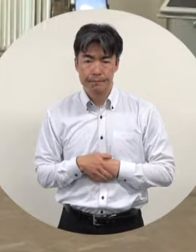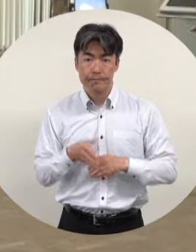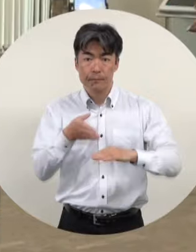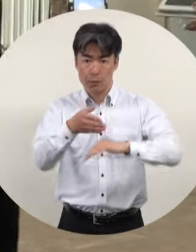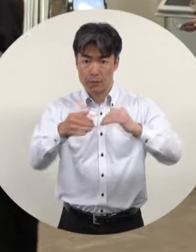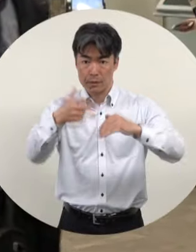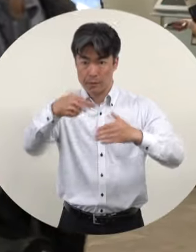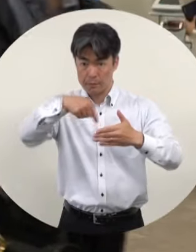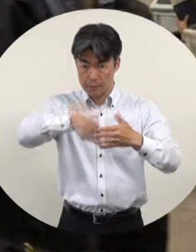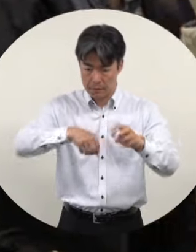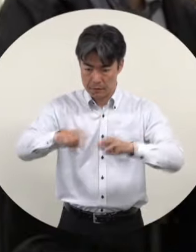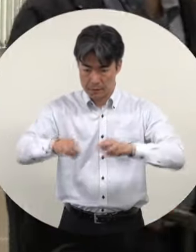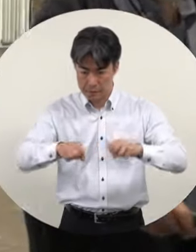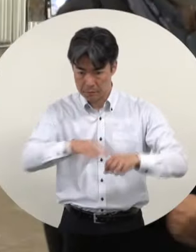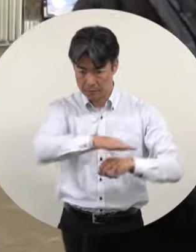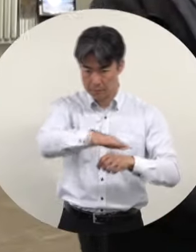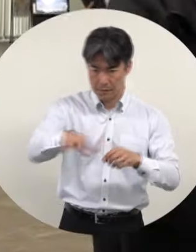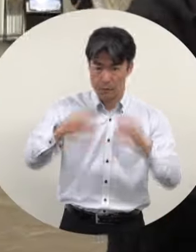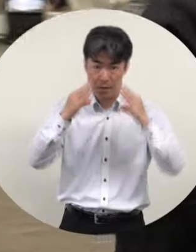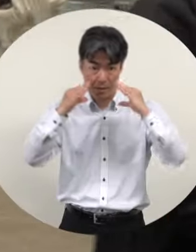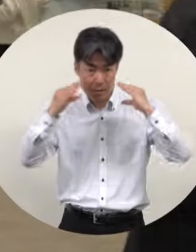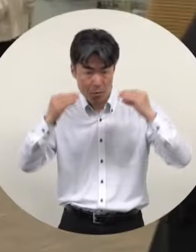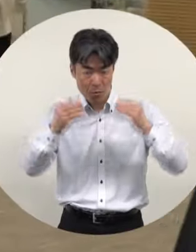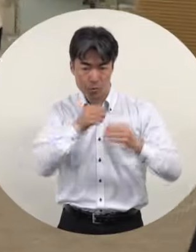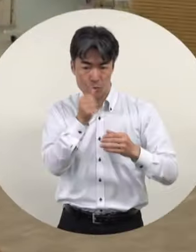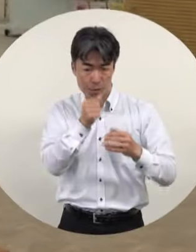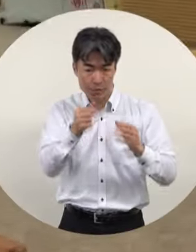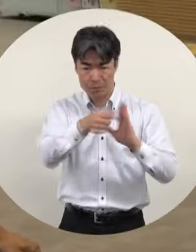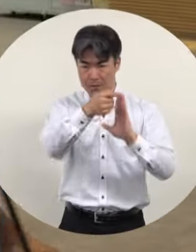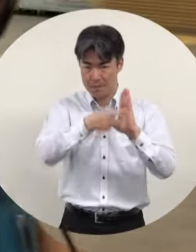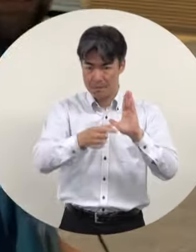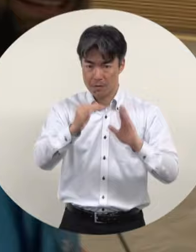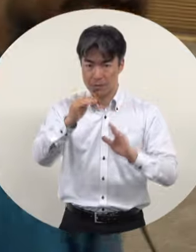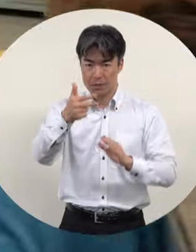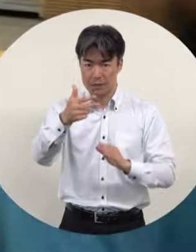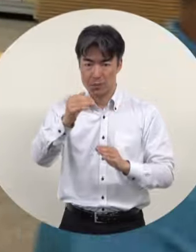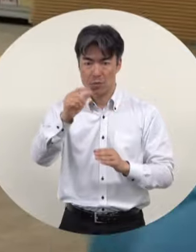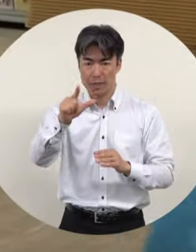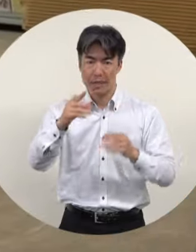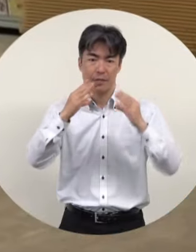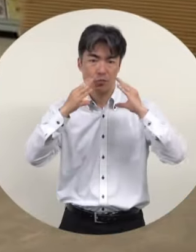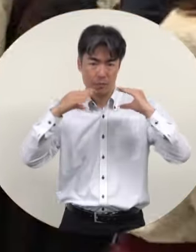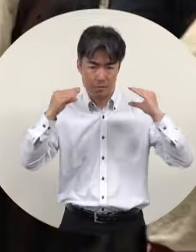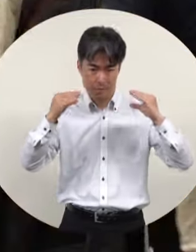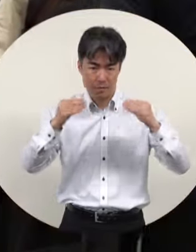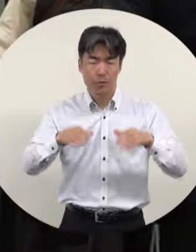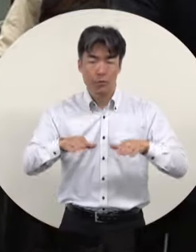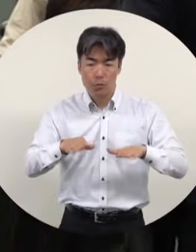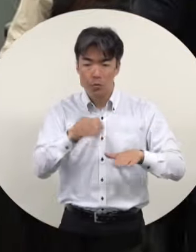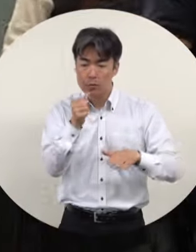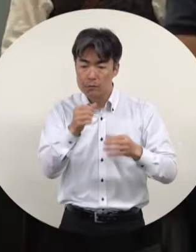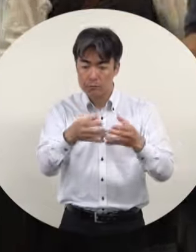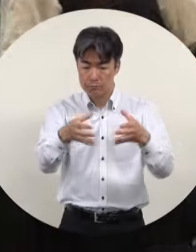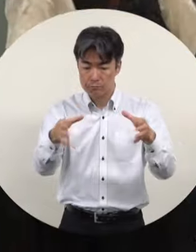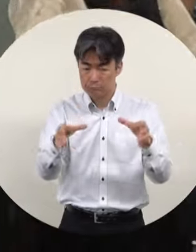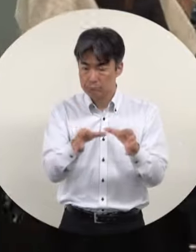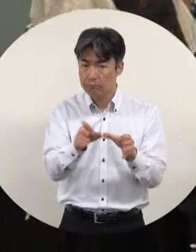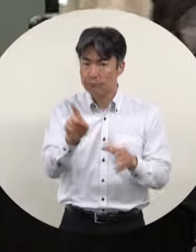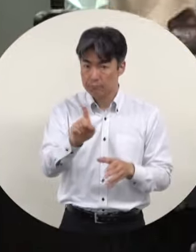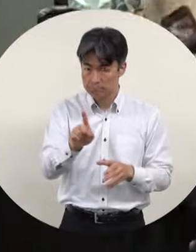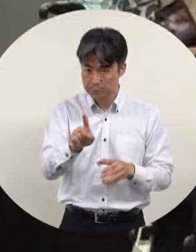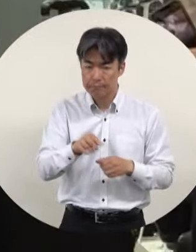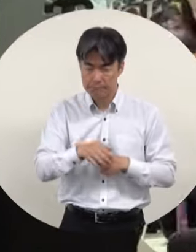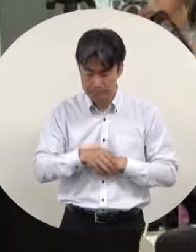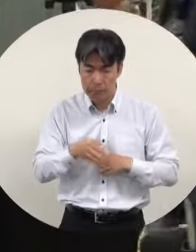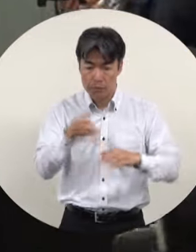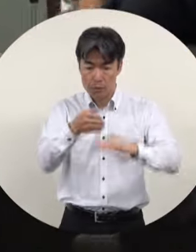越谷市内で活躍する皆さんの笑顔を紹介するコシコレスマイル。今回ご紹介するのは